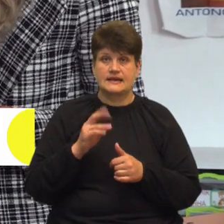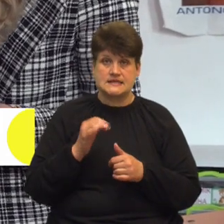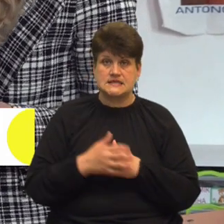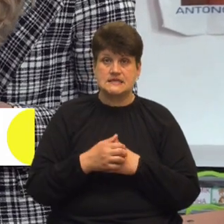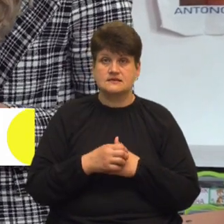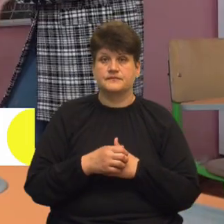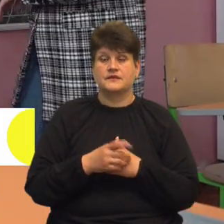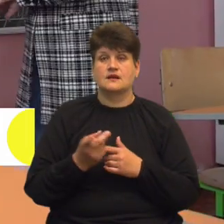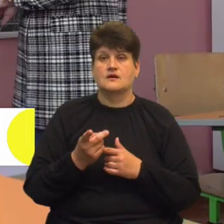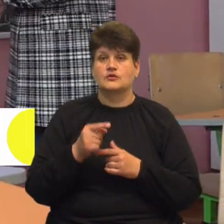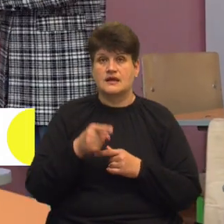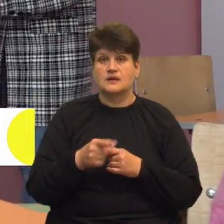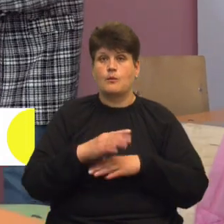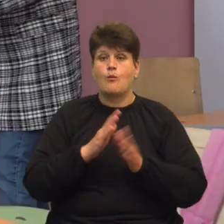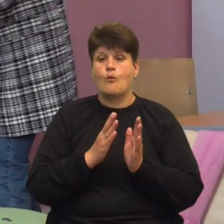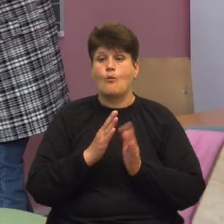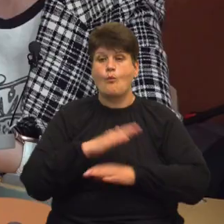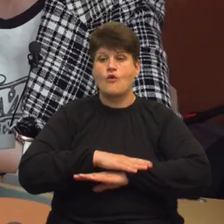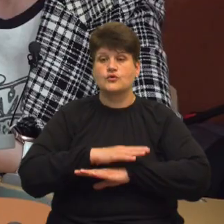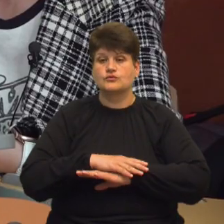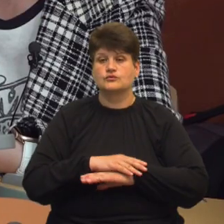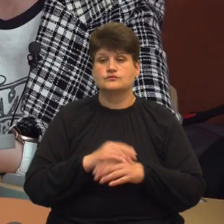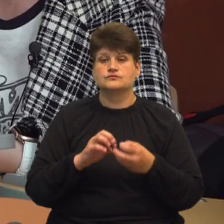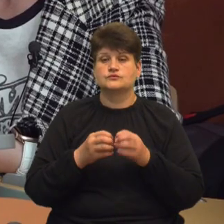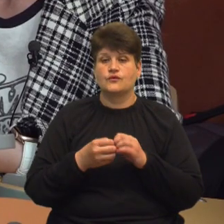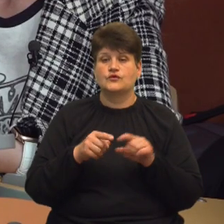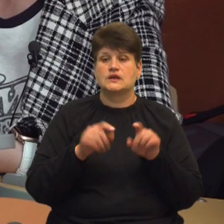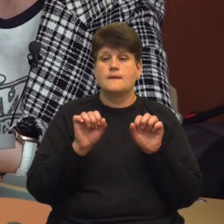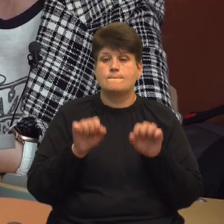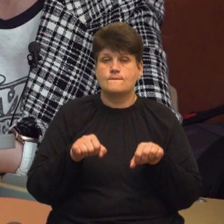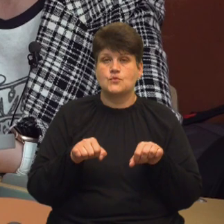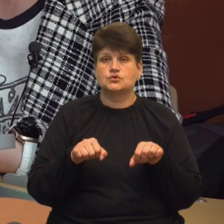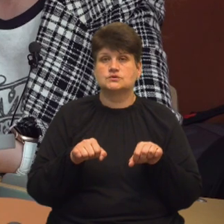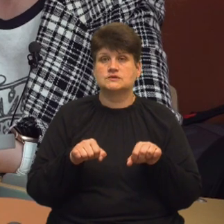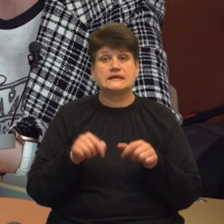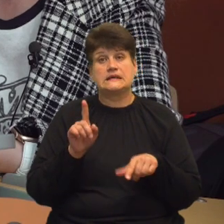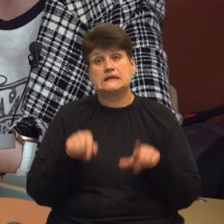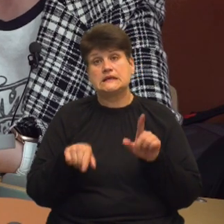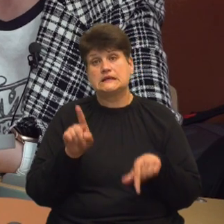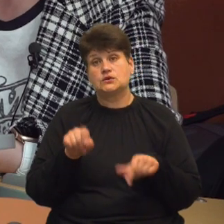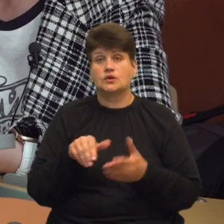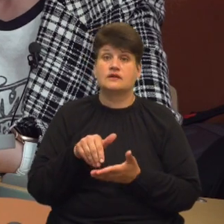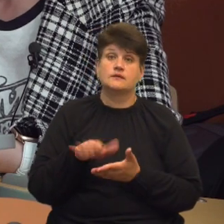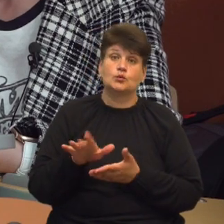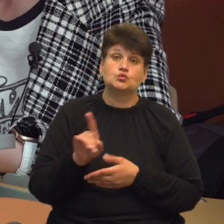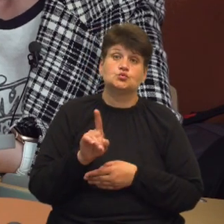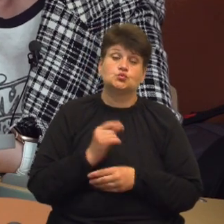дівчинки поведінкові розлади, каже Вікторія Бовзюк. Вона може інколи відмовитись щось